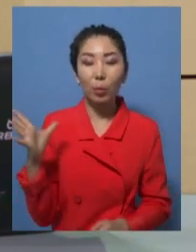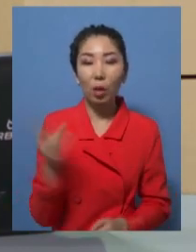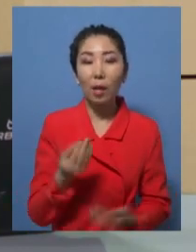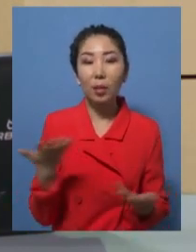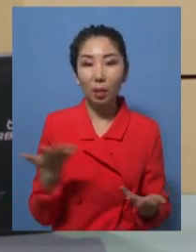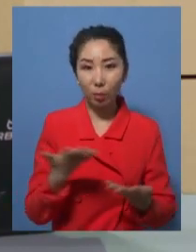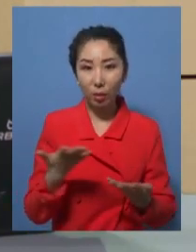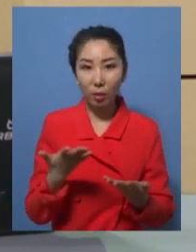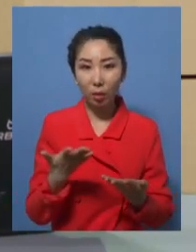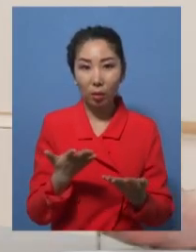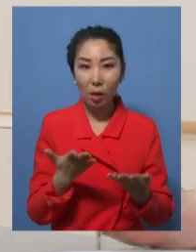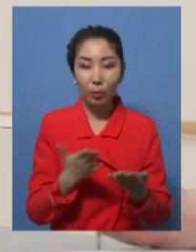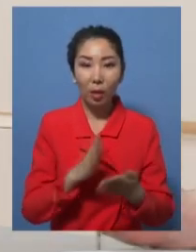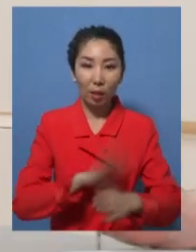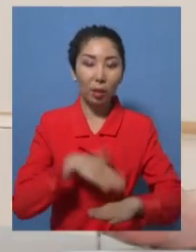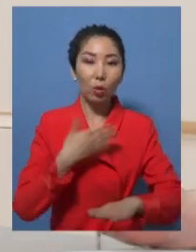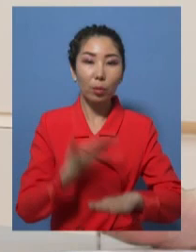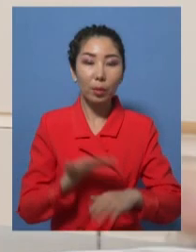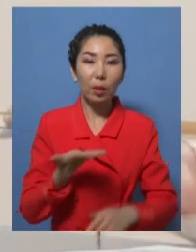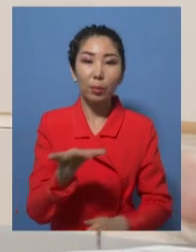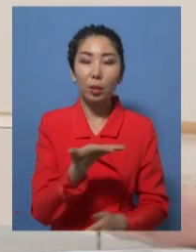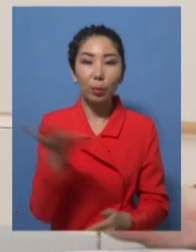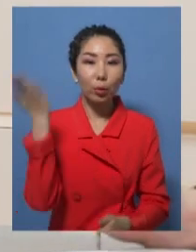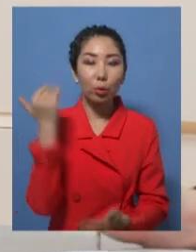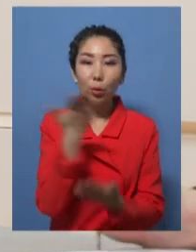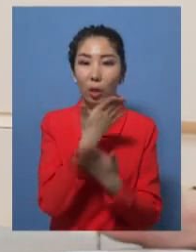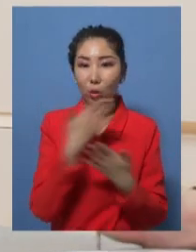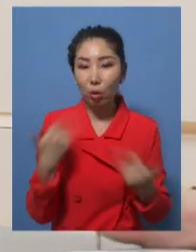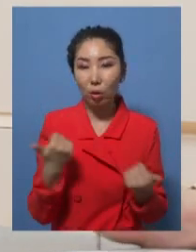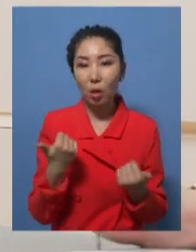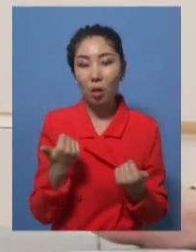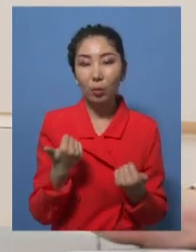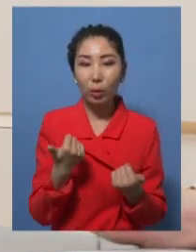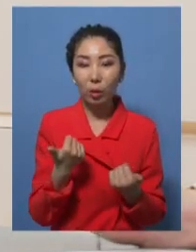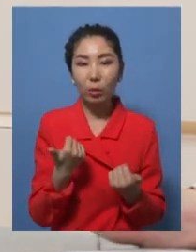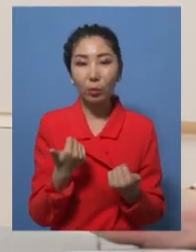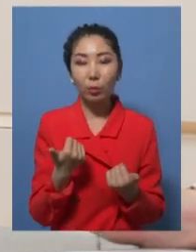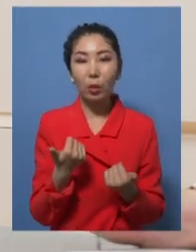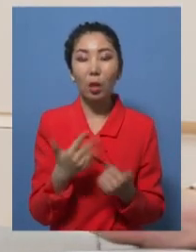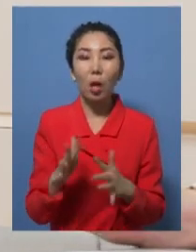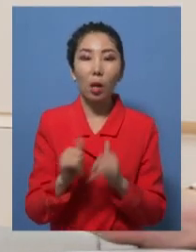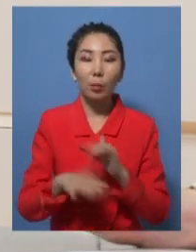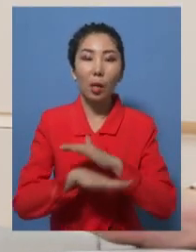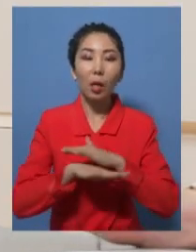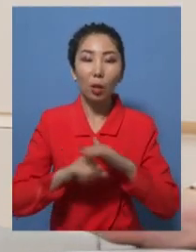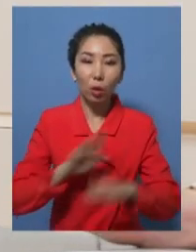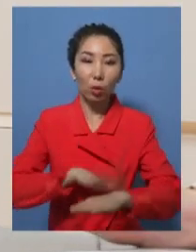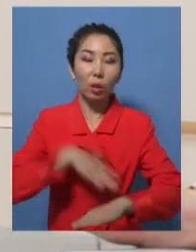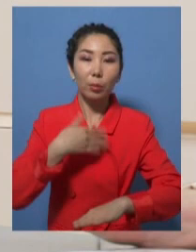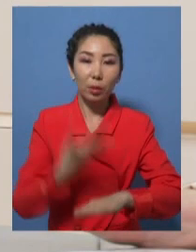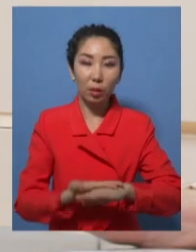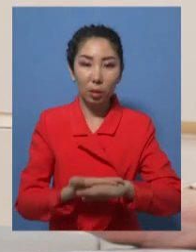қандай қылмыстар көбіне? Жоқ, аса ауыр қылмыстар бізде болған жоқ. Ауыр қылмыстар. Ауыр қылмыстар енді жаңағы мал ұрлығы ауыр